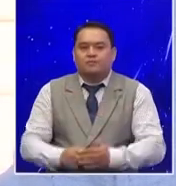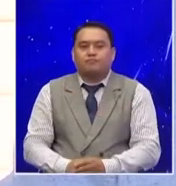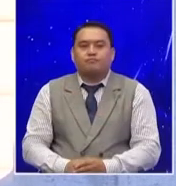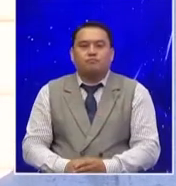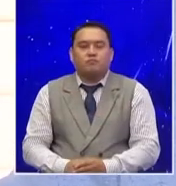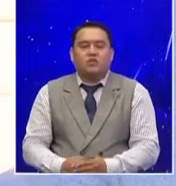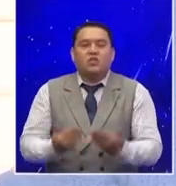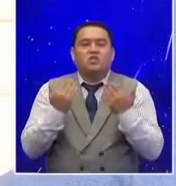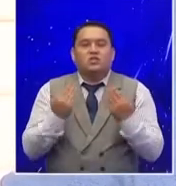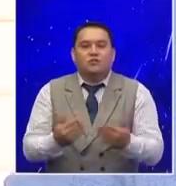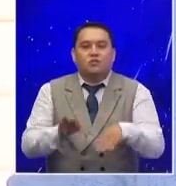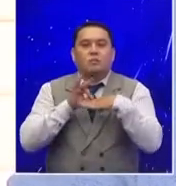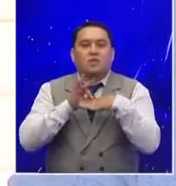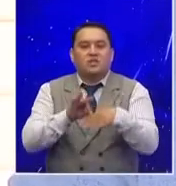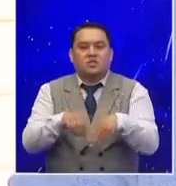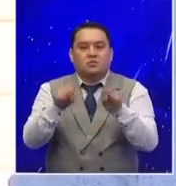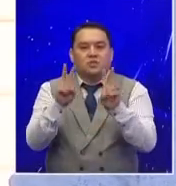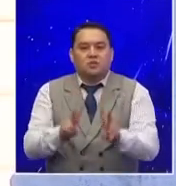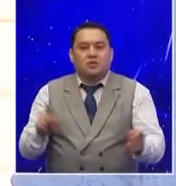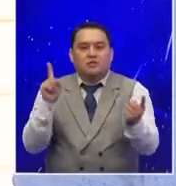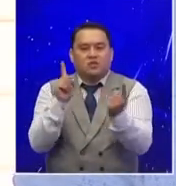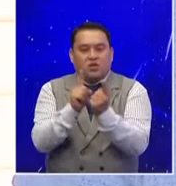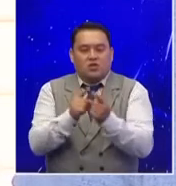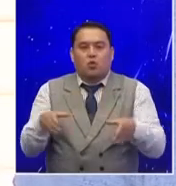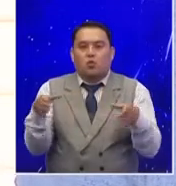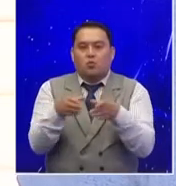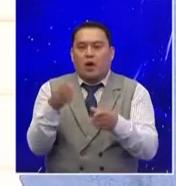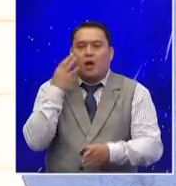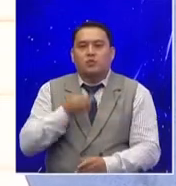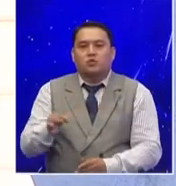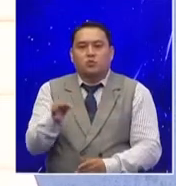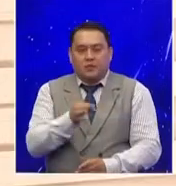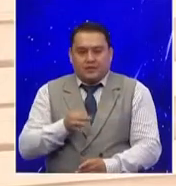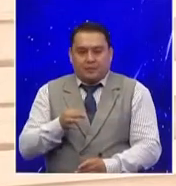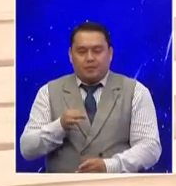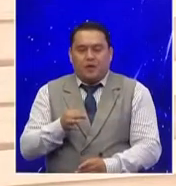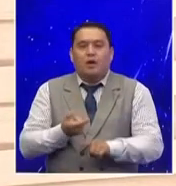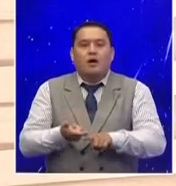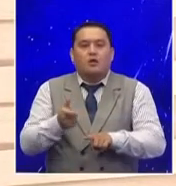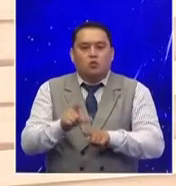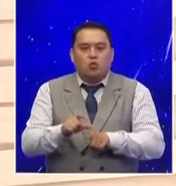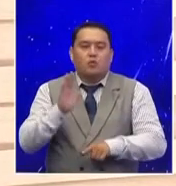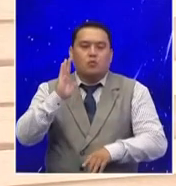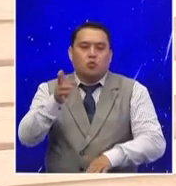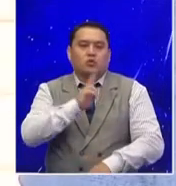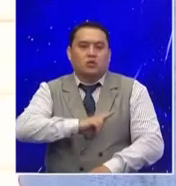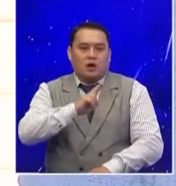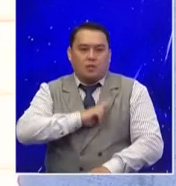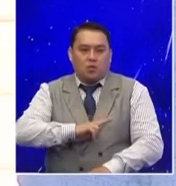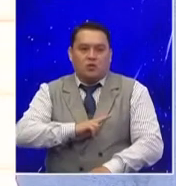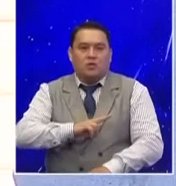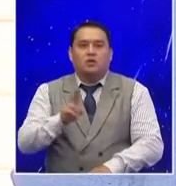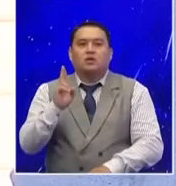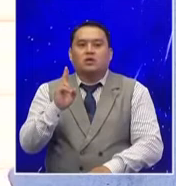прошла встреча со специальной мониторинговой группой Алматинской области, которая и будет работать над